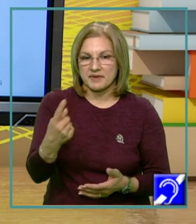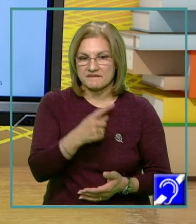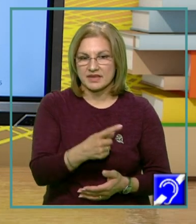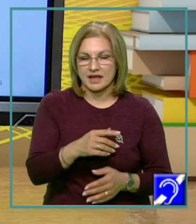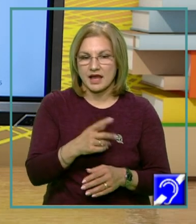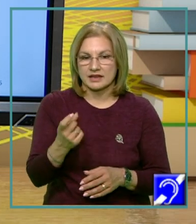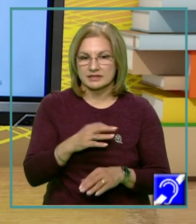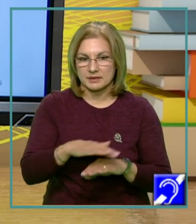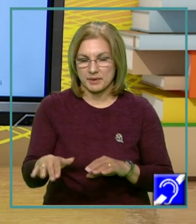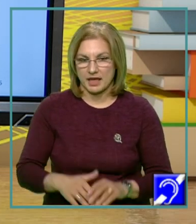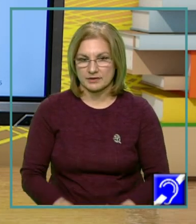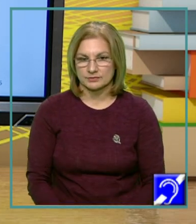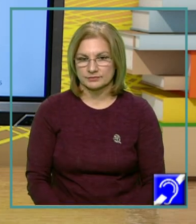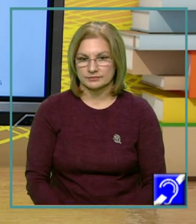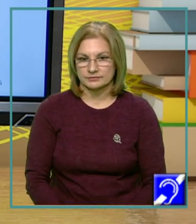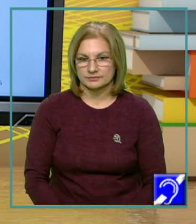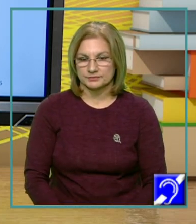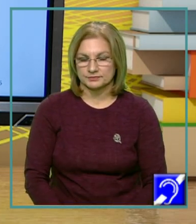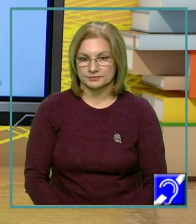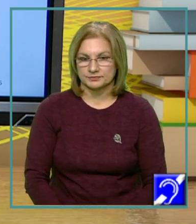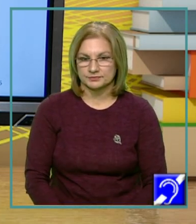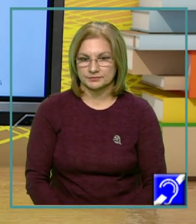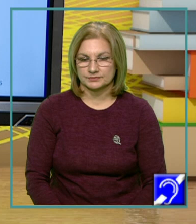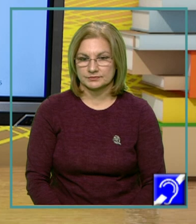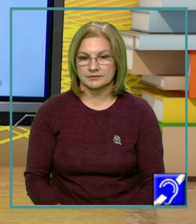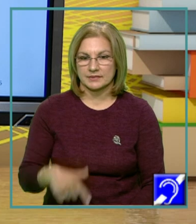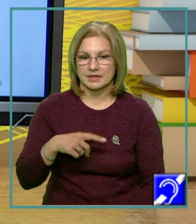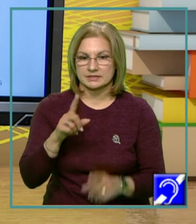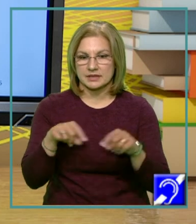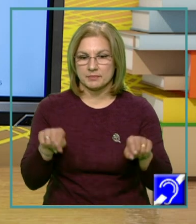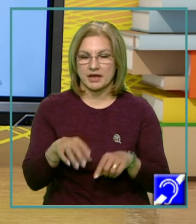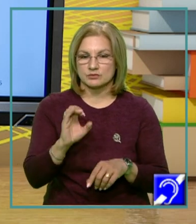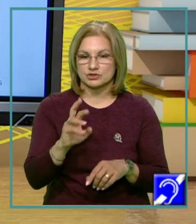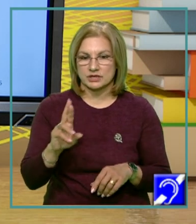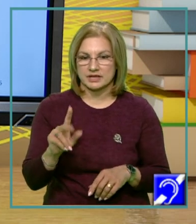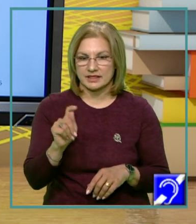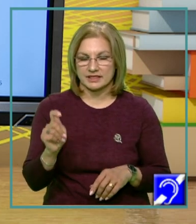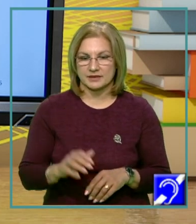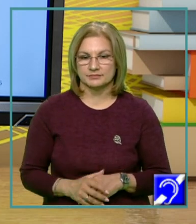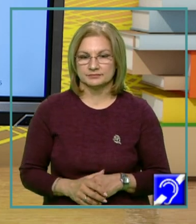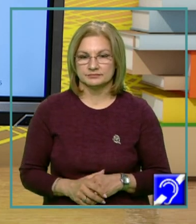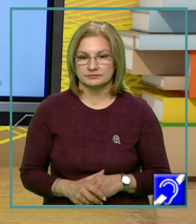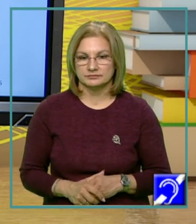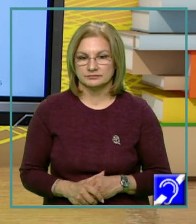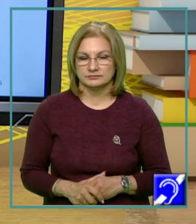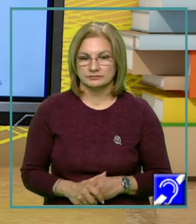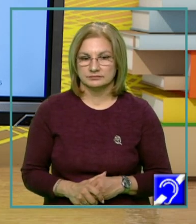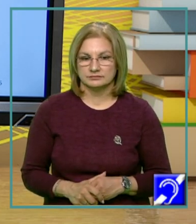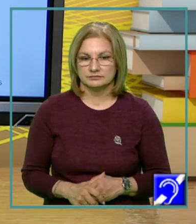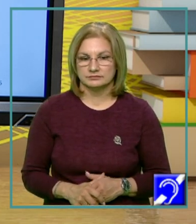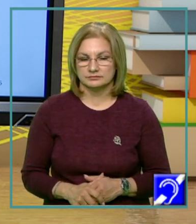din cele două drepte este vorba de planul cere te da Bun